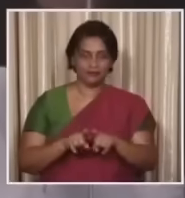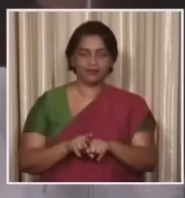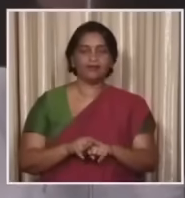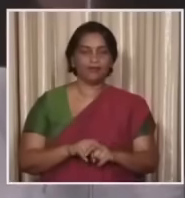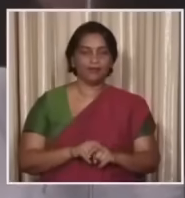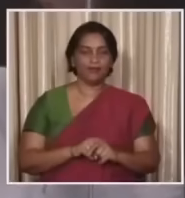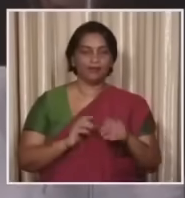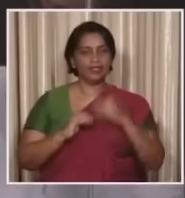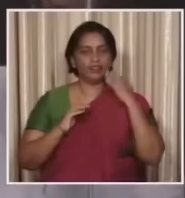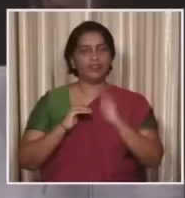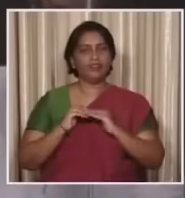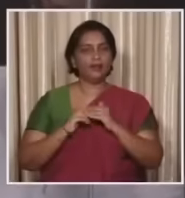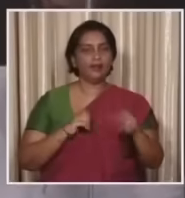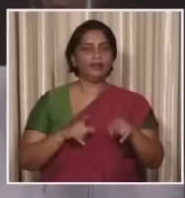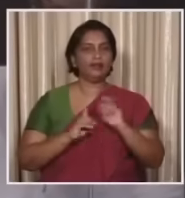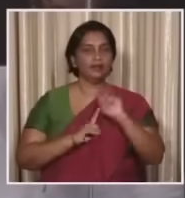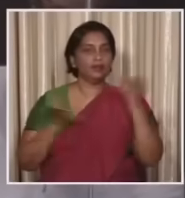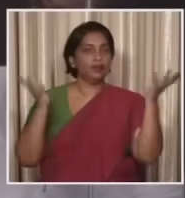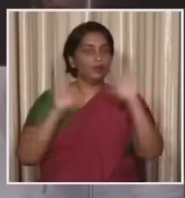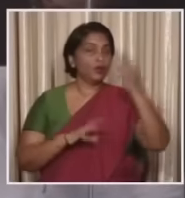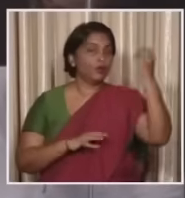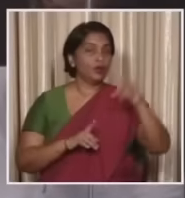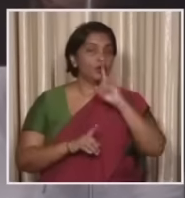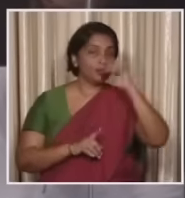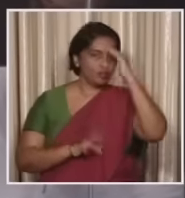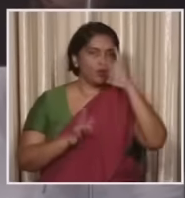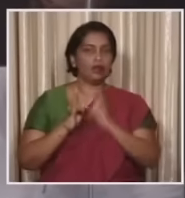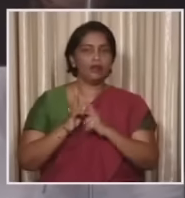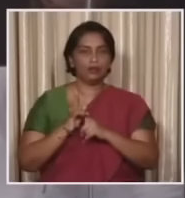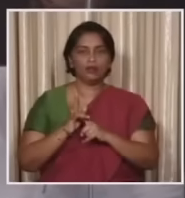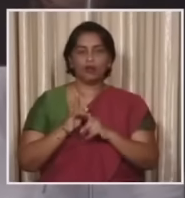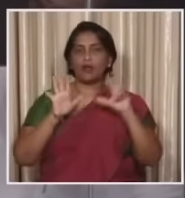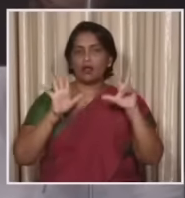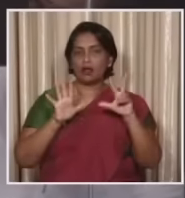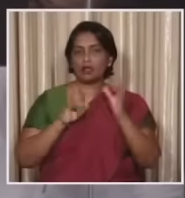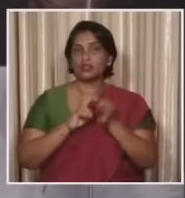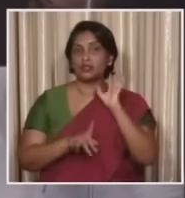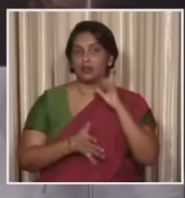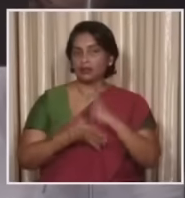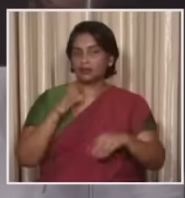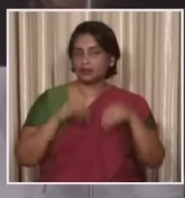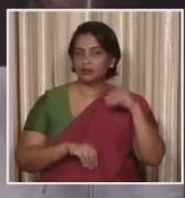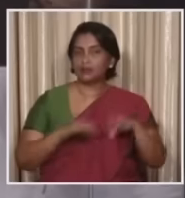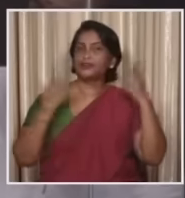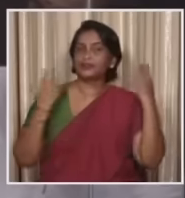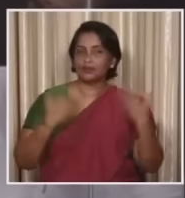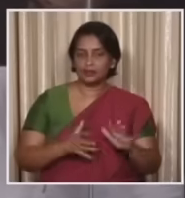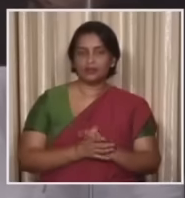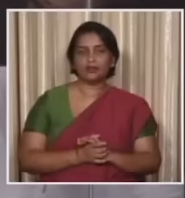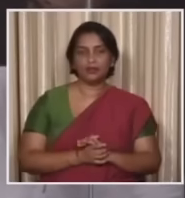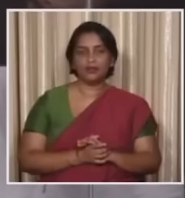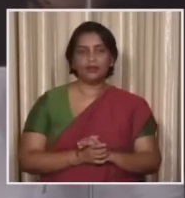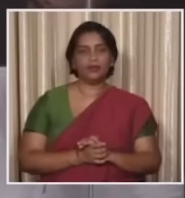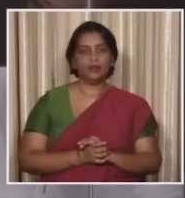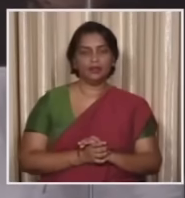මේ පාර්ලිමේන්තුව ඊළඟට රැස් වෙන දිනේ කතානායකතුමනි ඔක්තෝබර් මාසේ 8 වෙනිදා. එතකොට ජනාධිපතිවරණය අවසන් වෙලා තමයි.